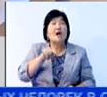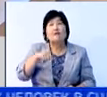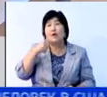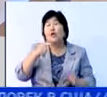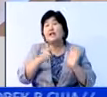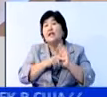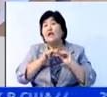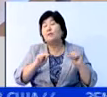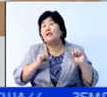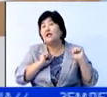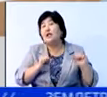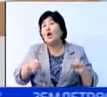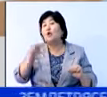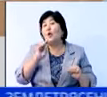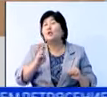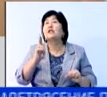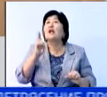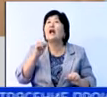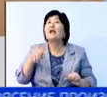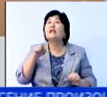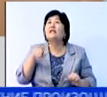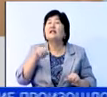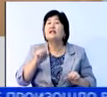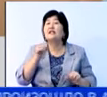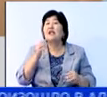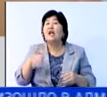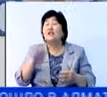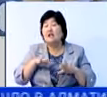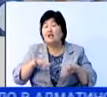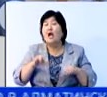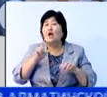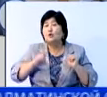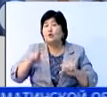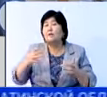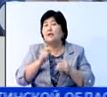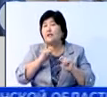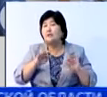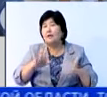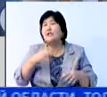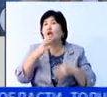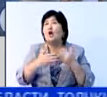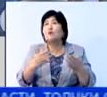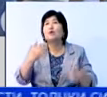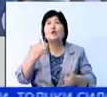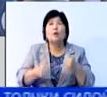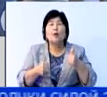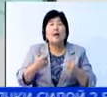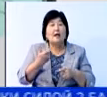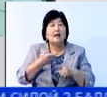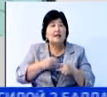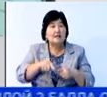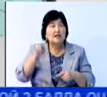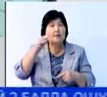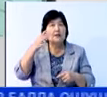7 преподавателей защитили докторские и кандидатские диссертации. Студенты занимают призовые места на республиканских и международных конкурсах. Здесь обучают